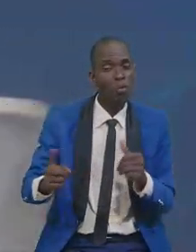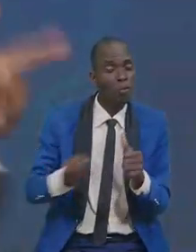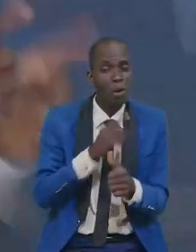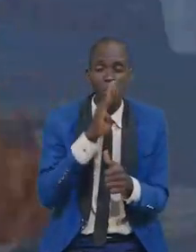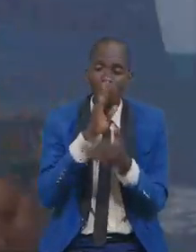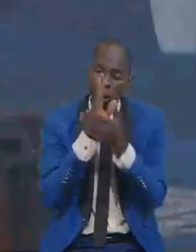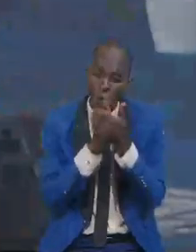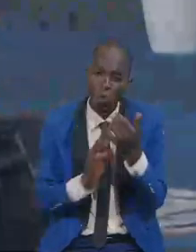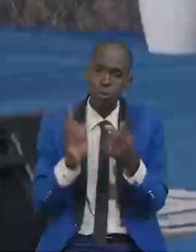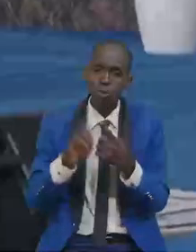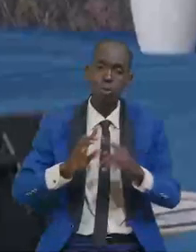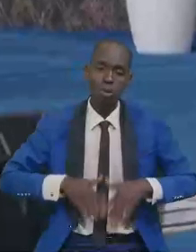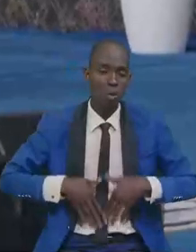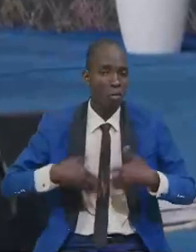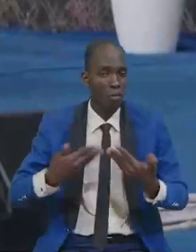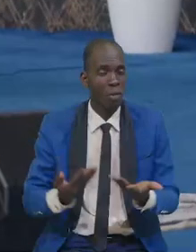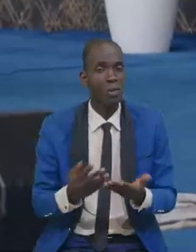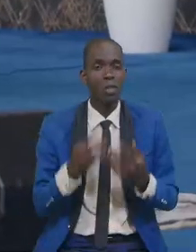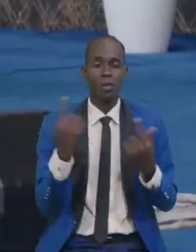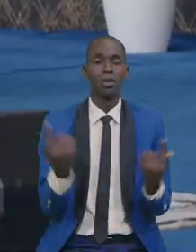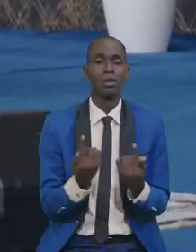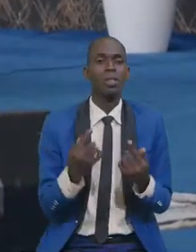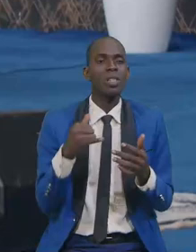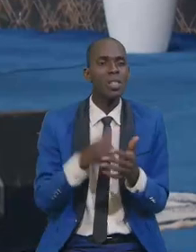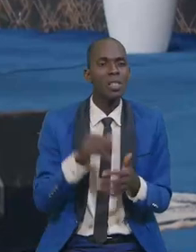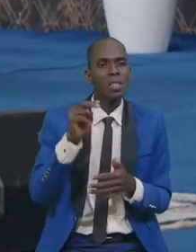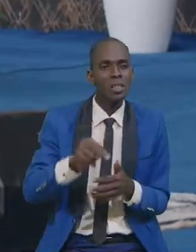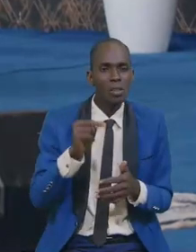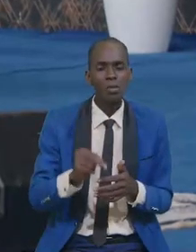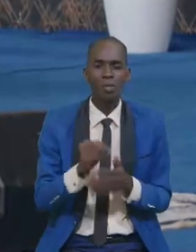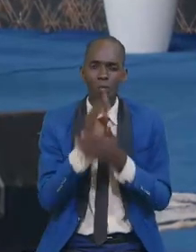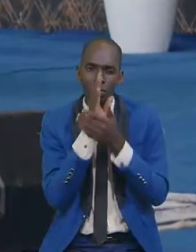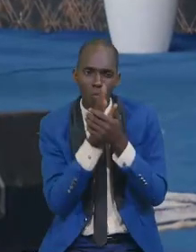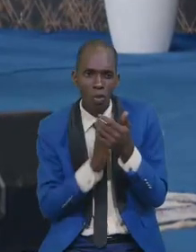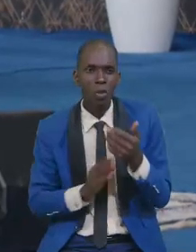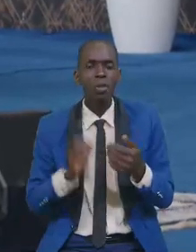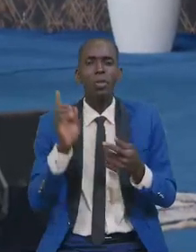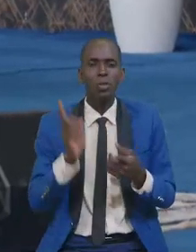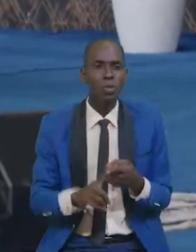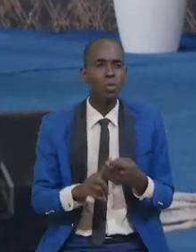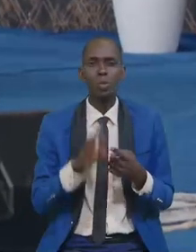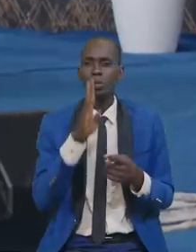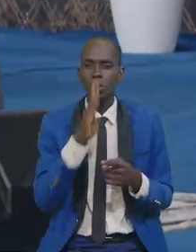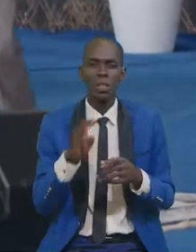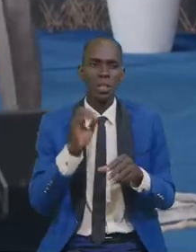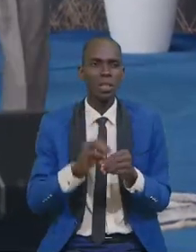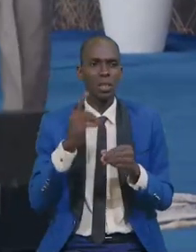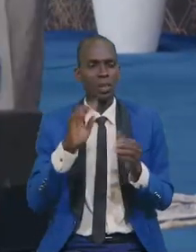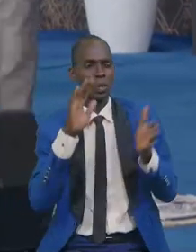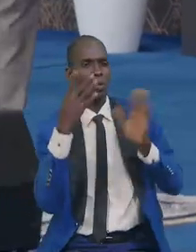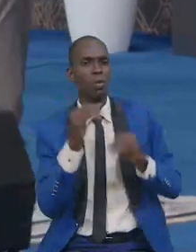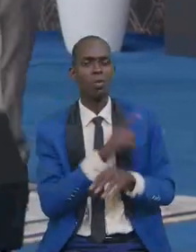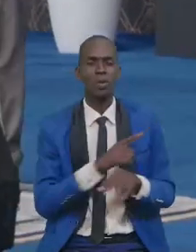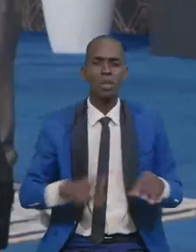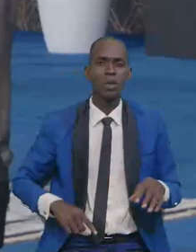pour venir et confesser. Il faut de l'humilité pour venir et se rabaisser à la présence du Seigneur